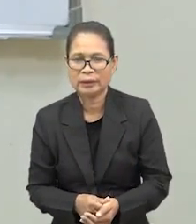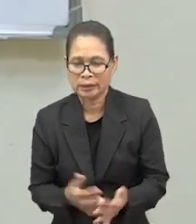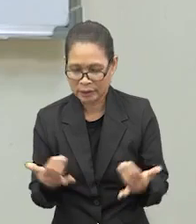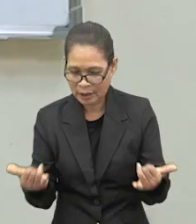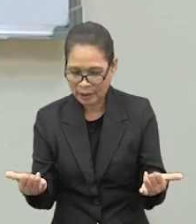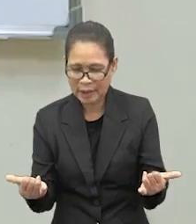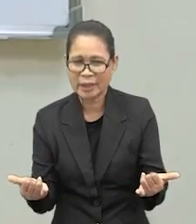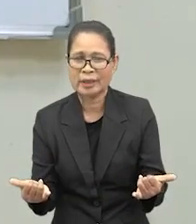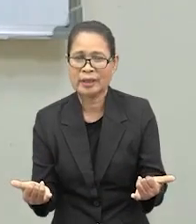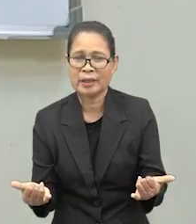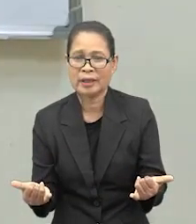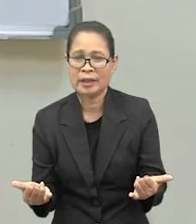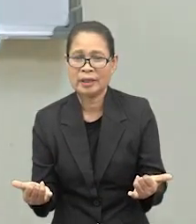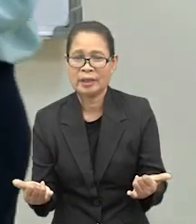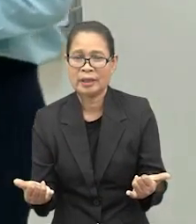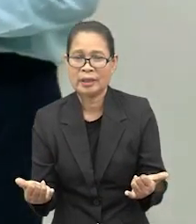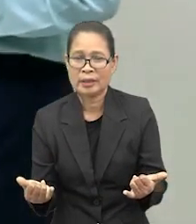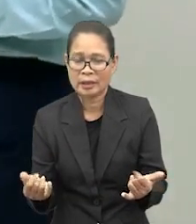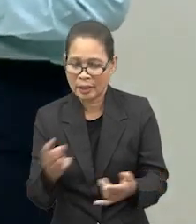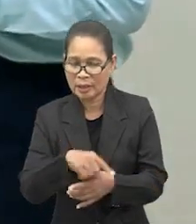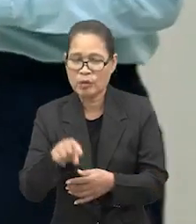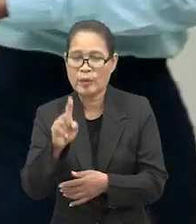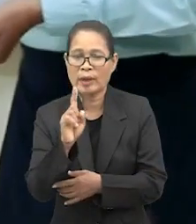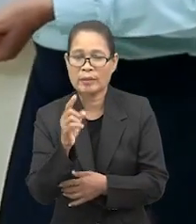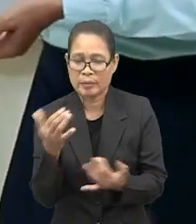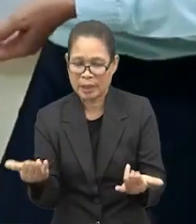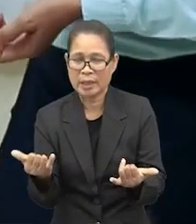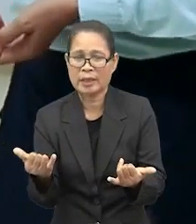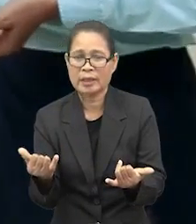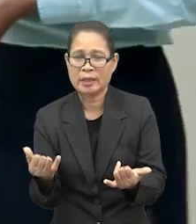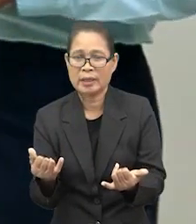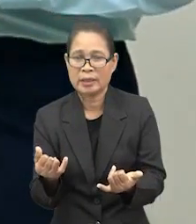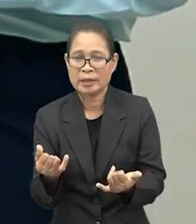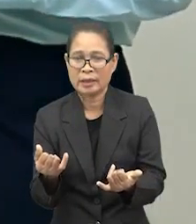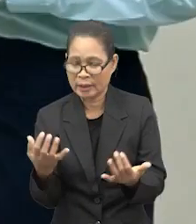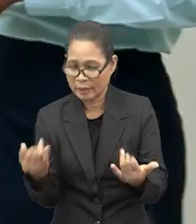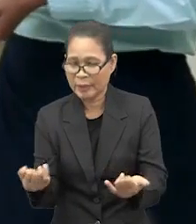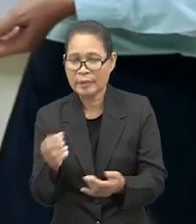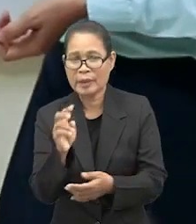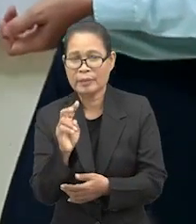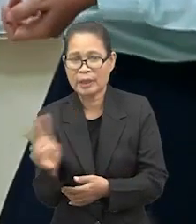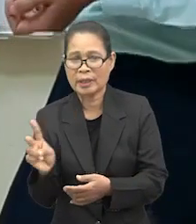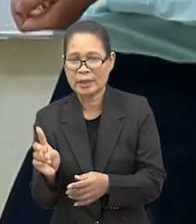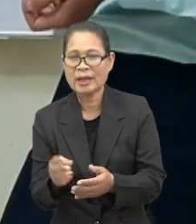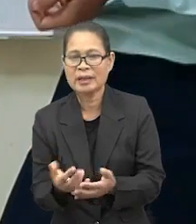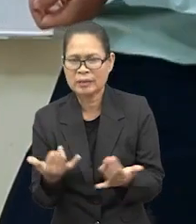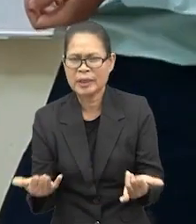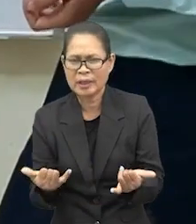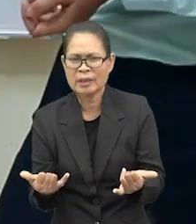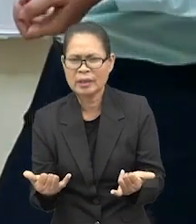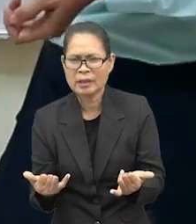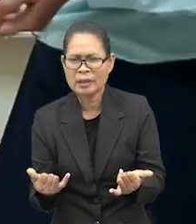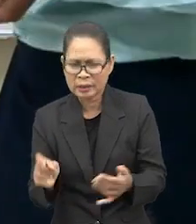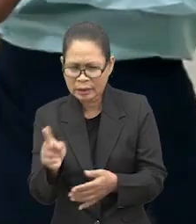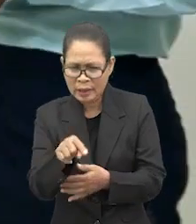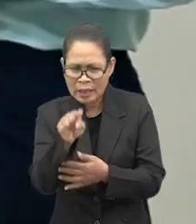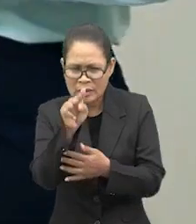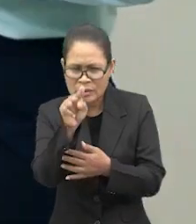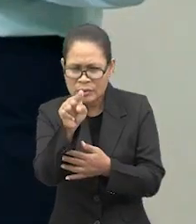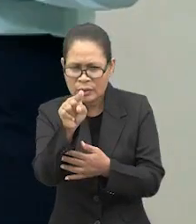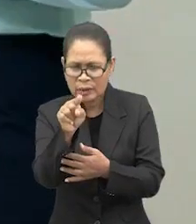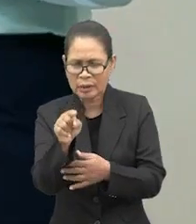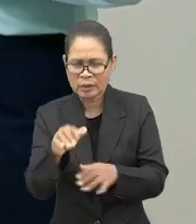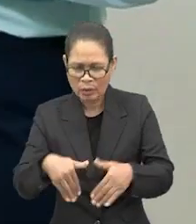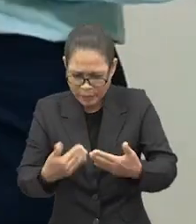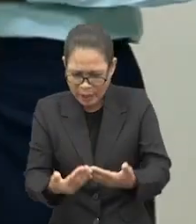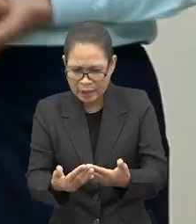đỏ tiệt cho này ngày thứ mỗi ban phần này ngày thứ pí ban phần này thử xu thắm mấy ở chanh